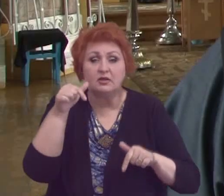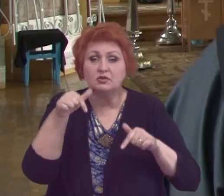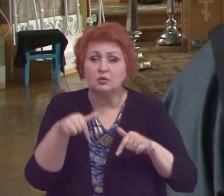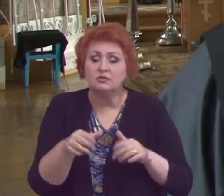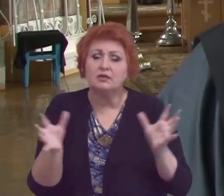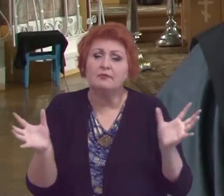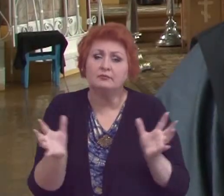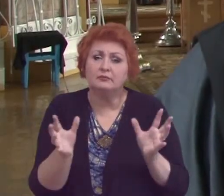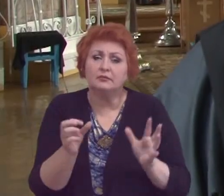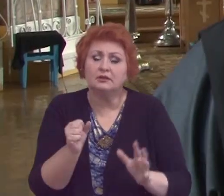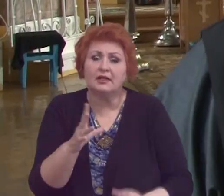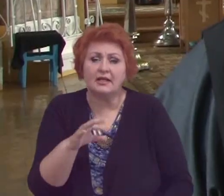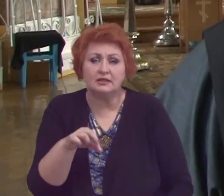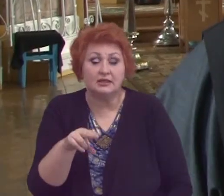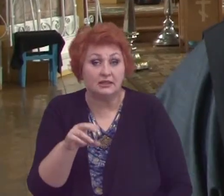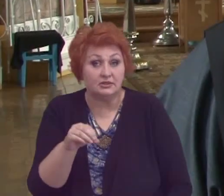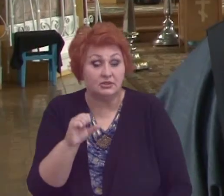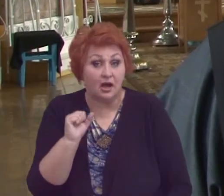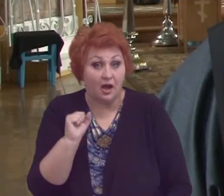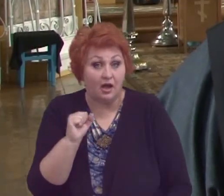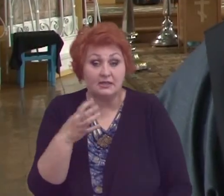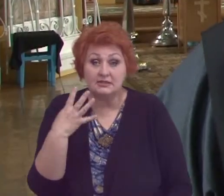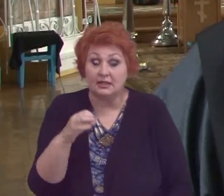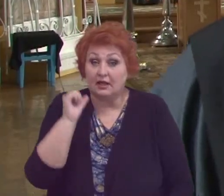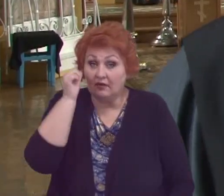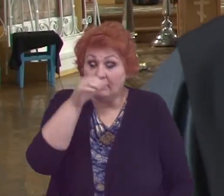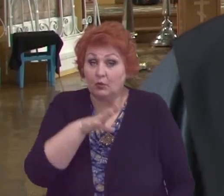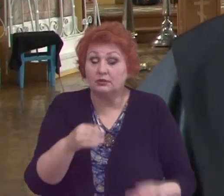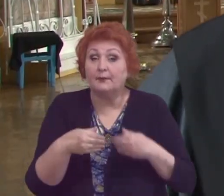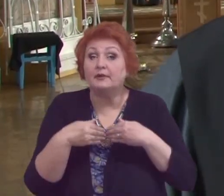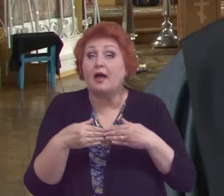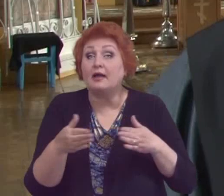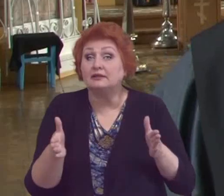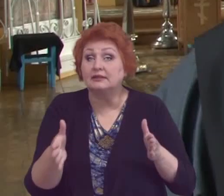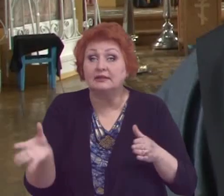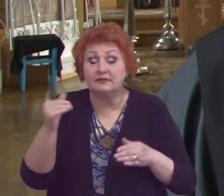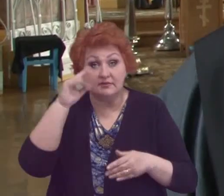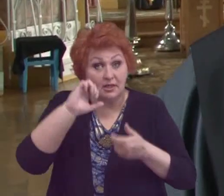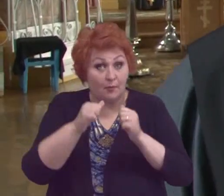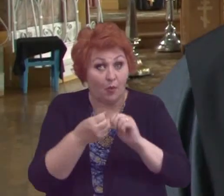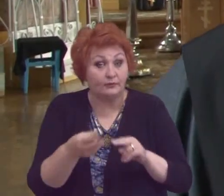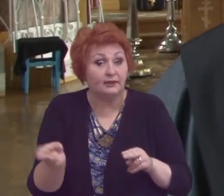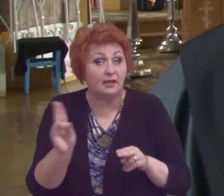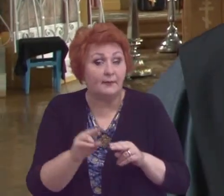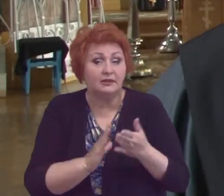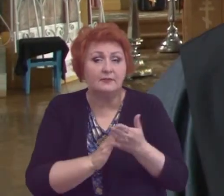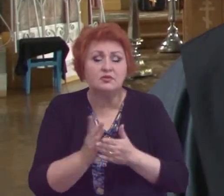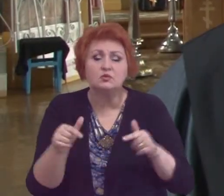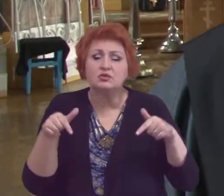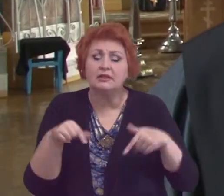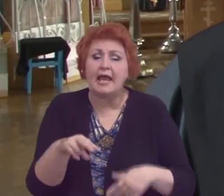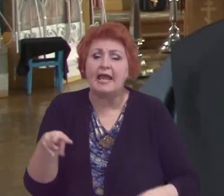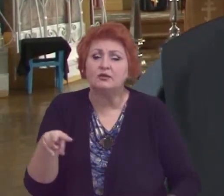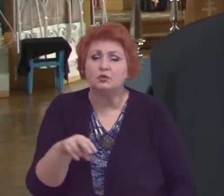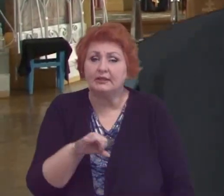как хранилище его использовали. Вот. А уже в 40-е годы он был открытый, все помнят об этом. Служили здесь